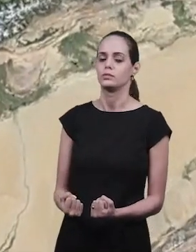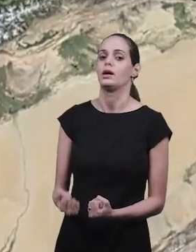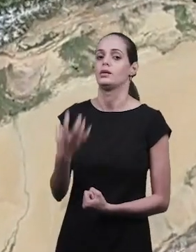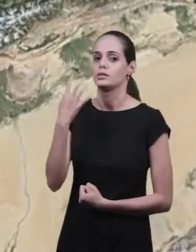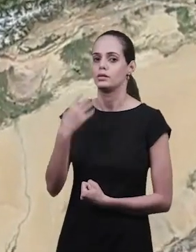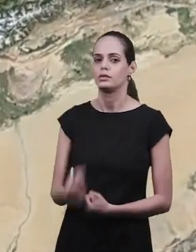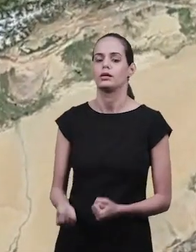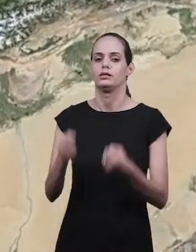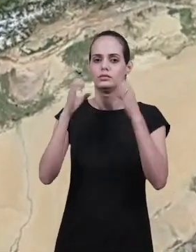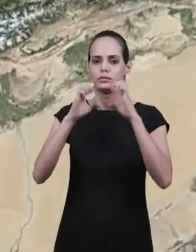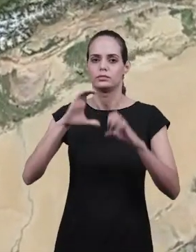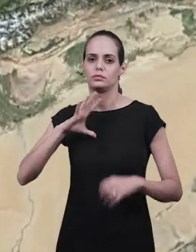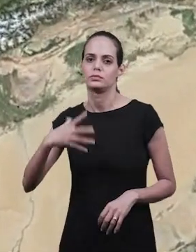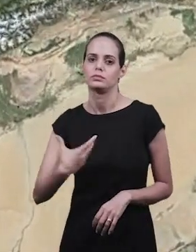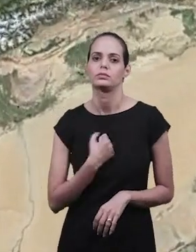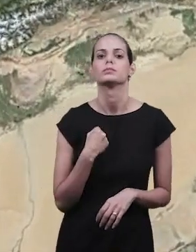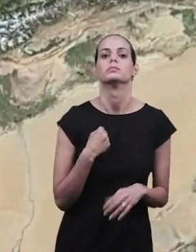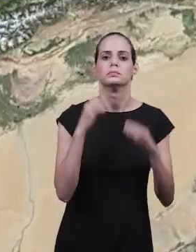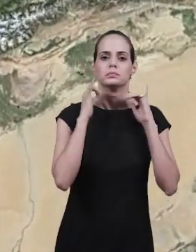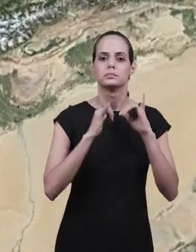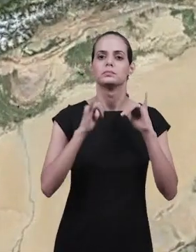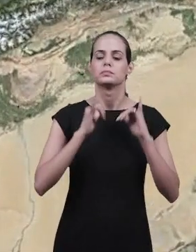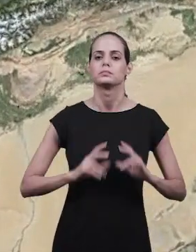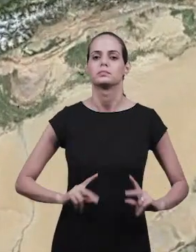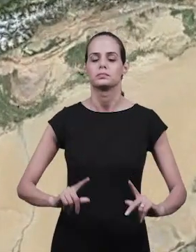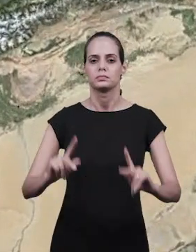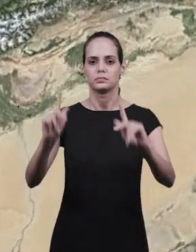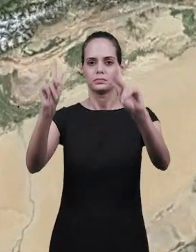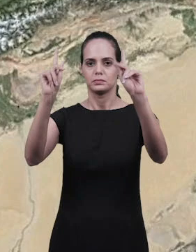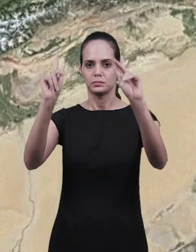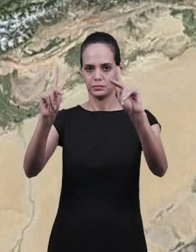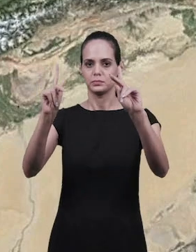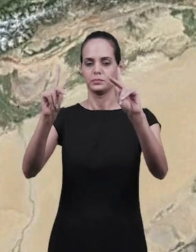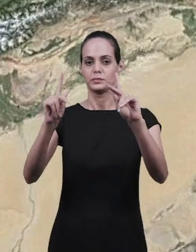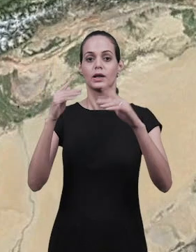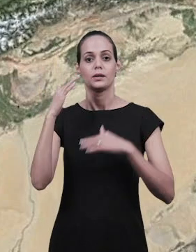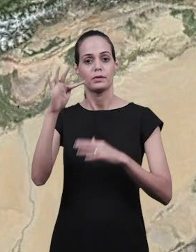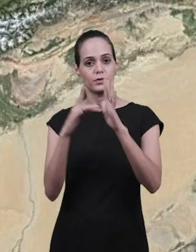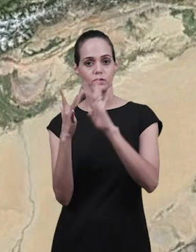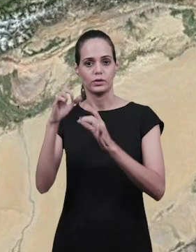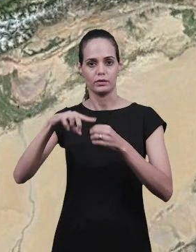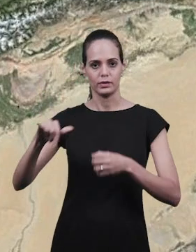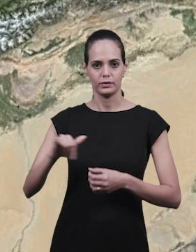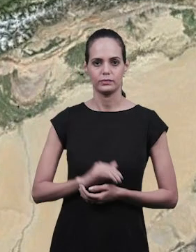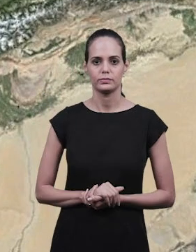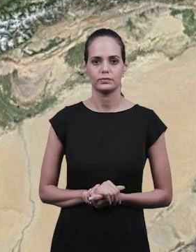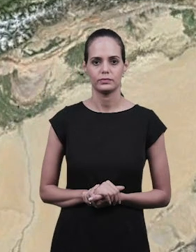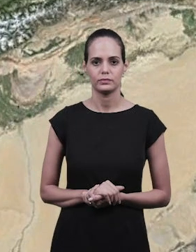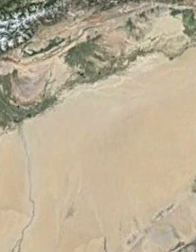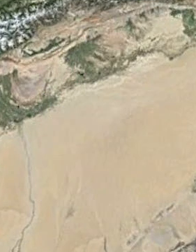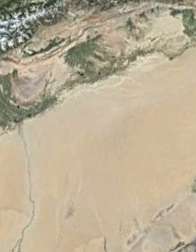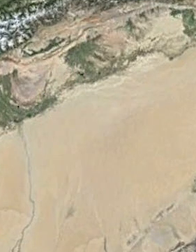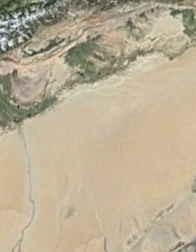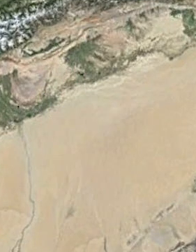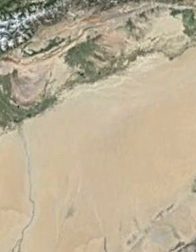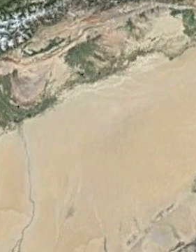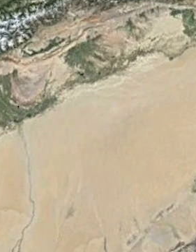l'Évangile éternel et par le message du retour imminent du Seigneur Jésus.